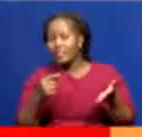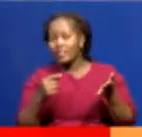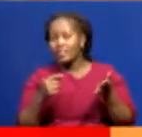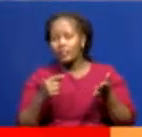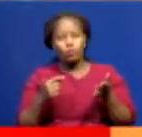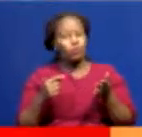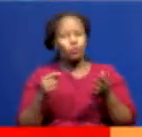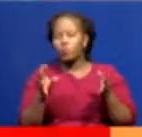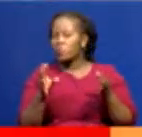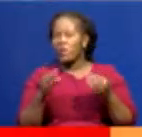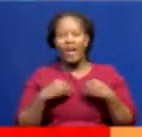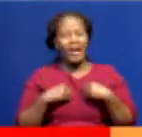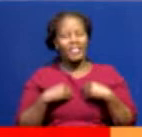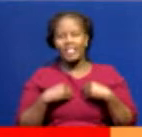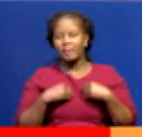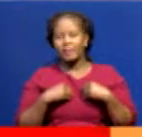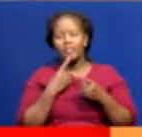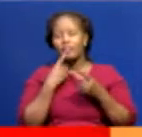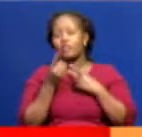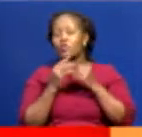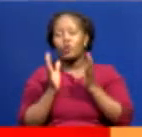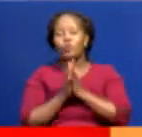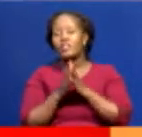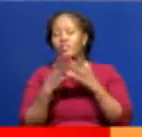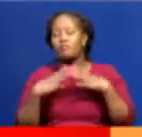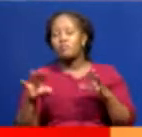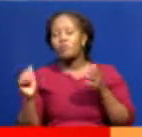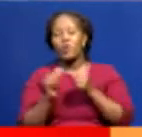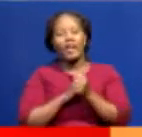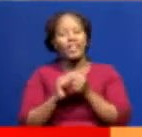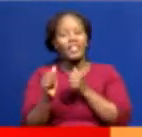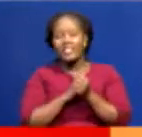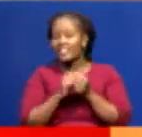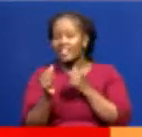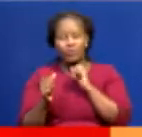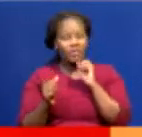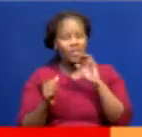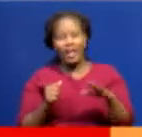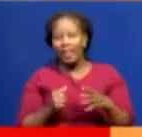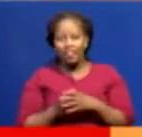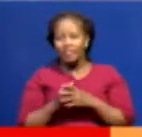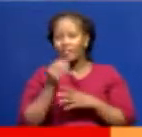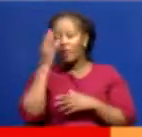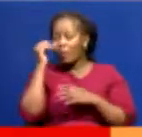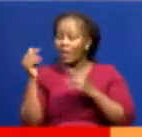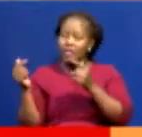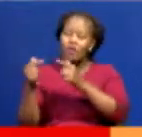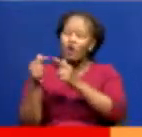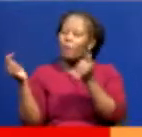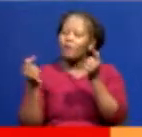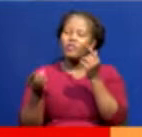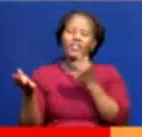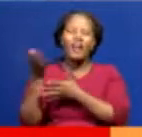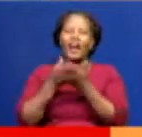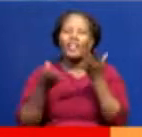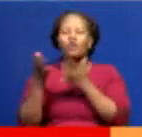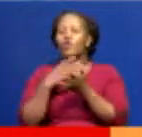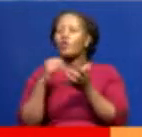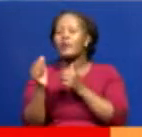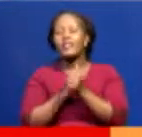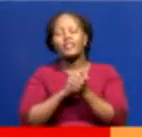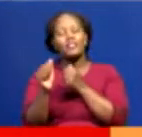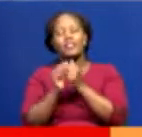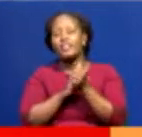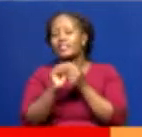hatuwezi kuongea na wahalifu, kwa sababu kwangu naona hao ni wahalifu, economic saboteurs. Hatuwezi. Wao